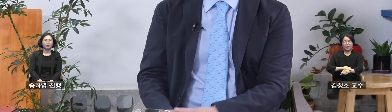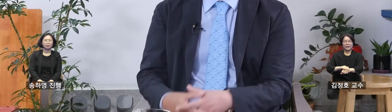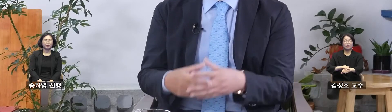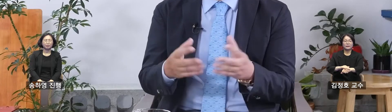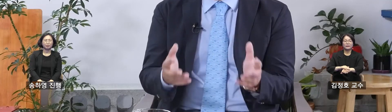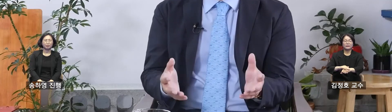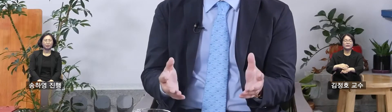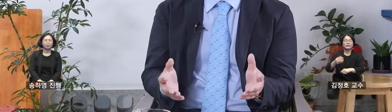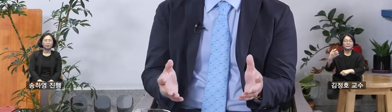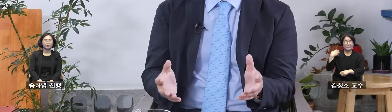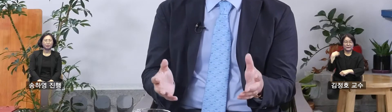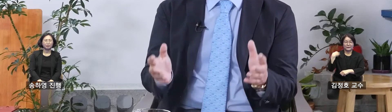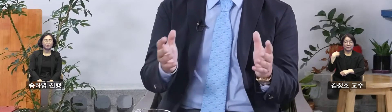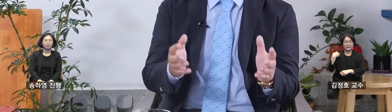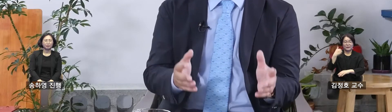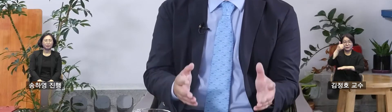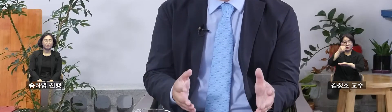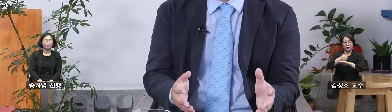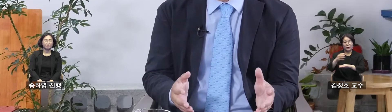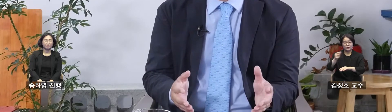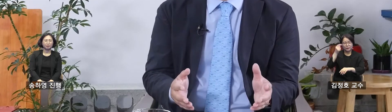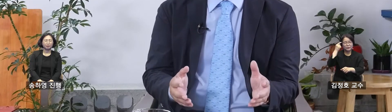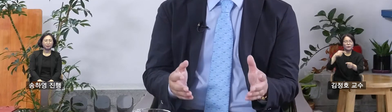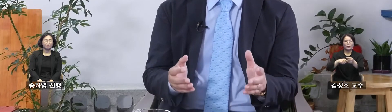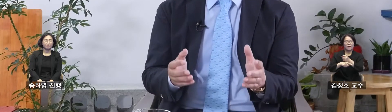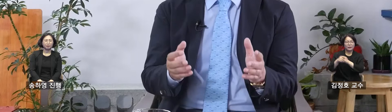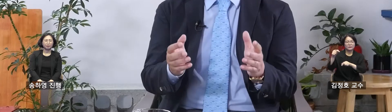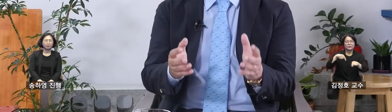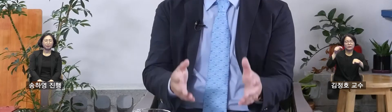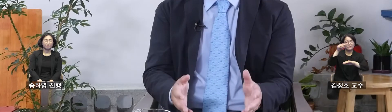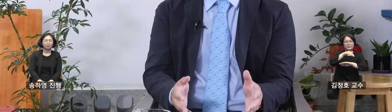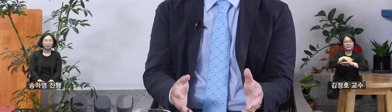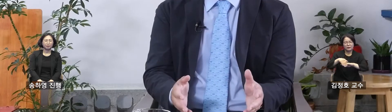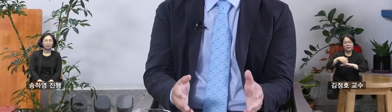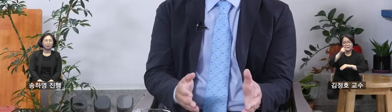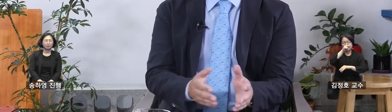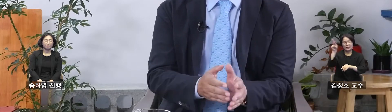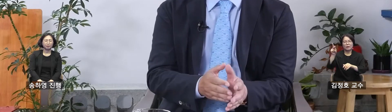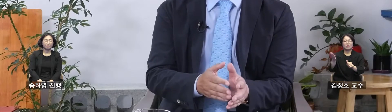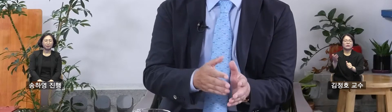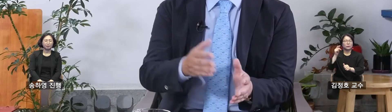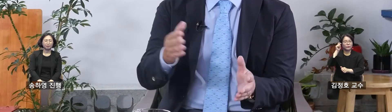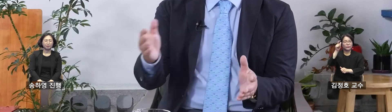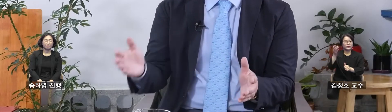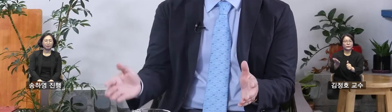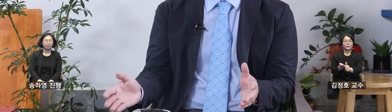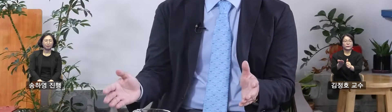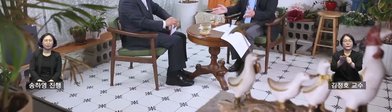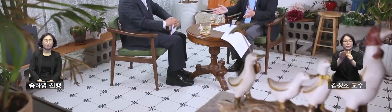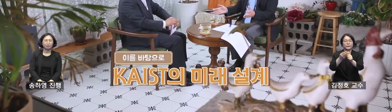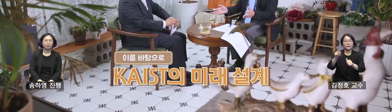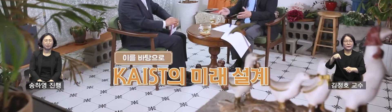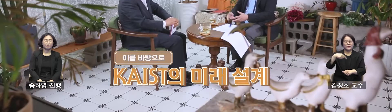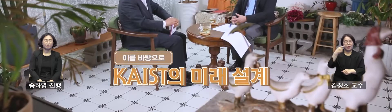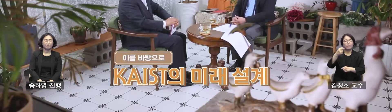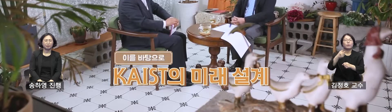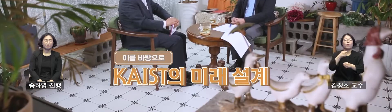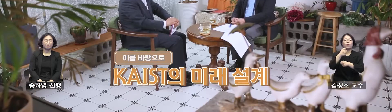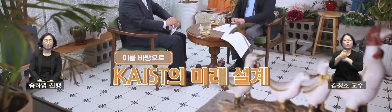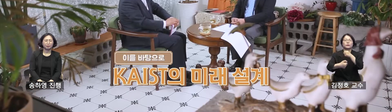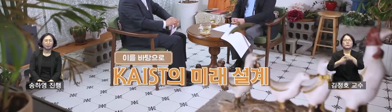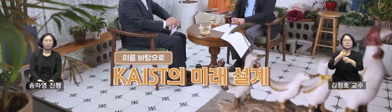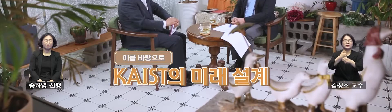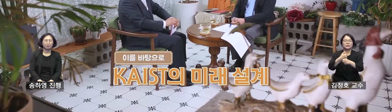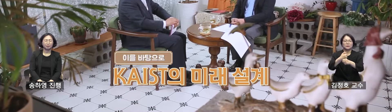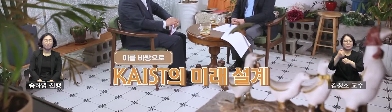합니다. 그 결과물 가지고 이제 과학기술 정책, 카이스트의 인력 양성, 또 카이스트의 다음 50년을 설계하고자